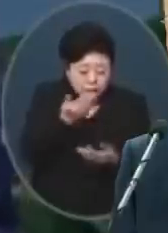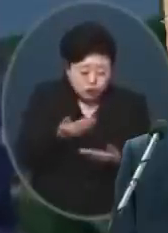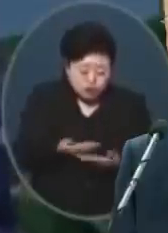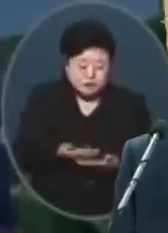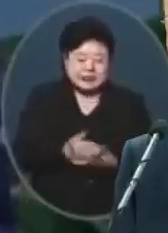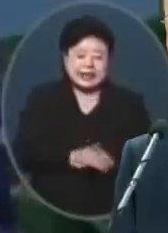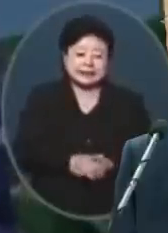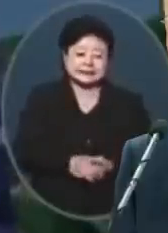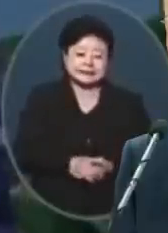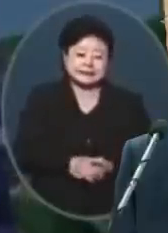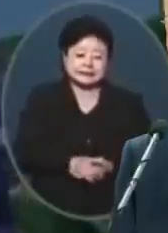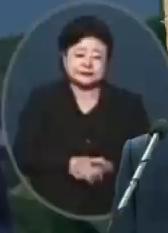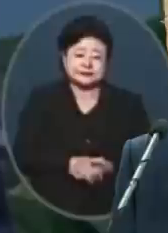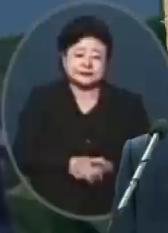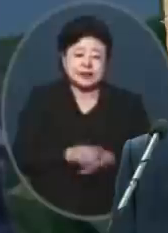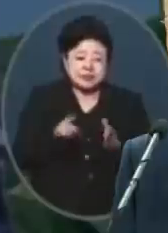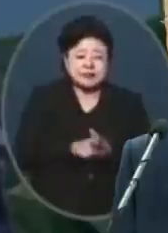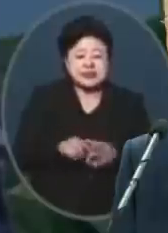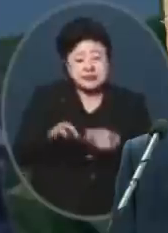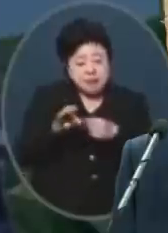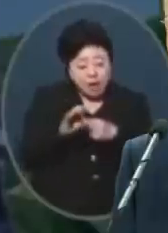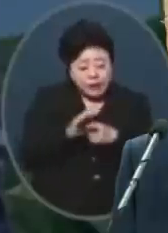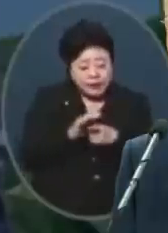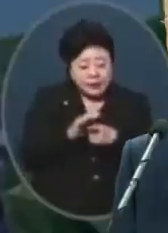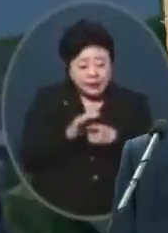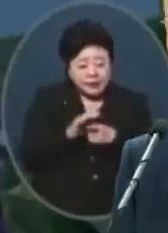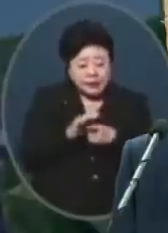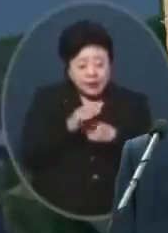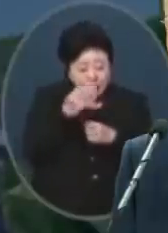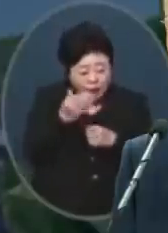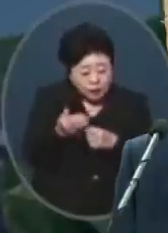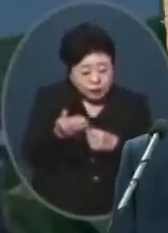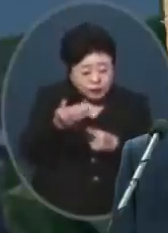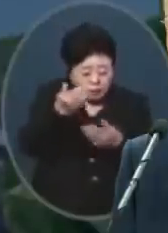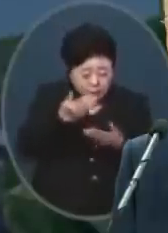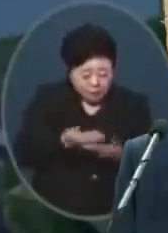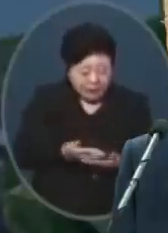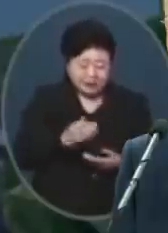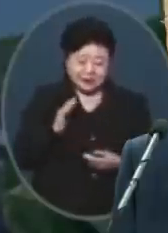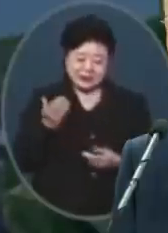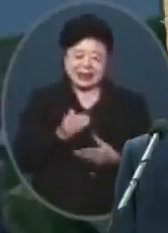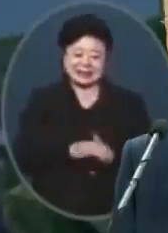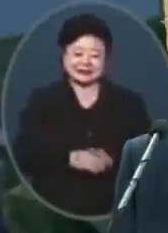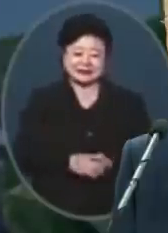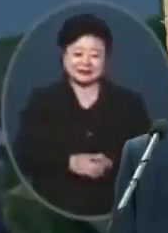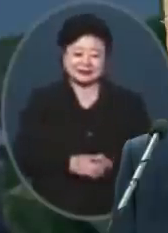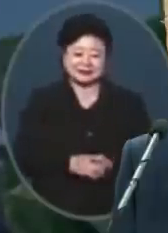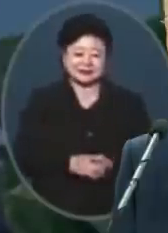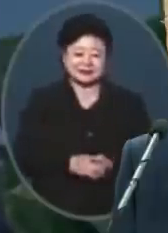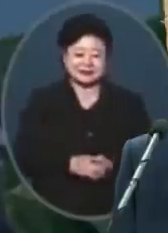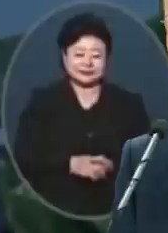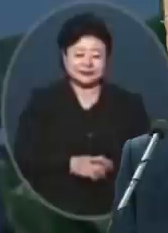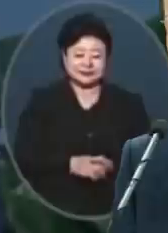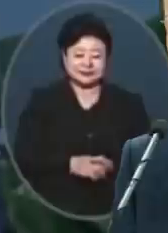생명을 주시는 것이기 때문에 믿기만 하면 여러분 믿음을 소유하게 정했습니다